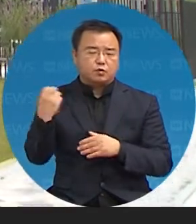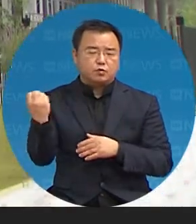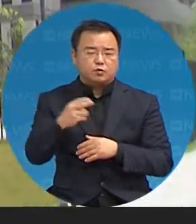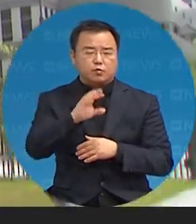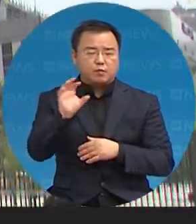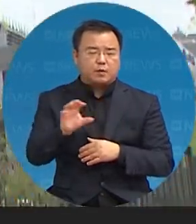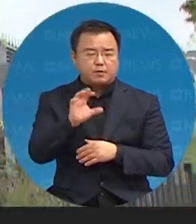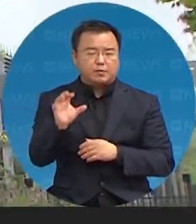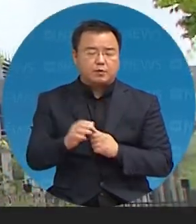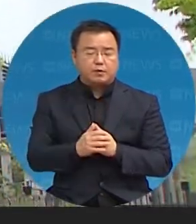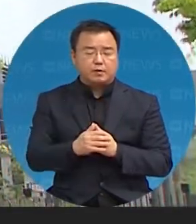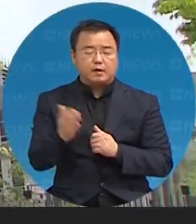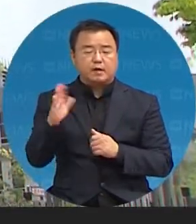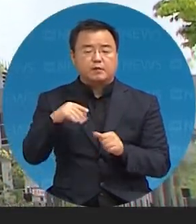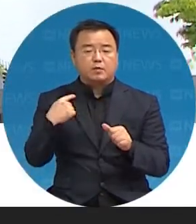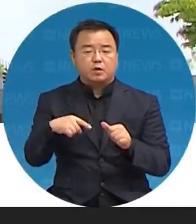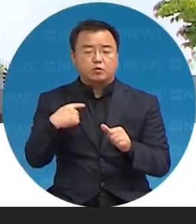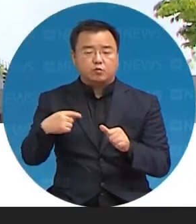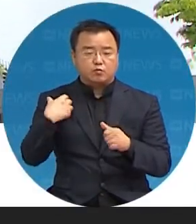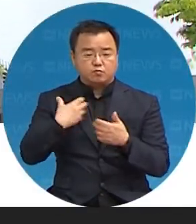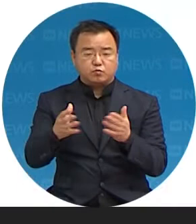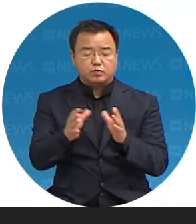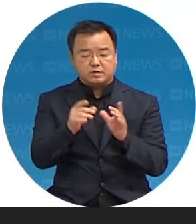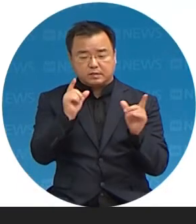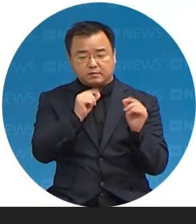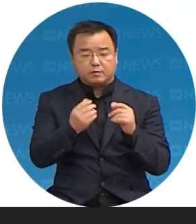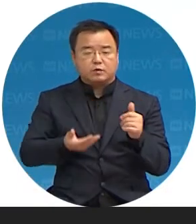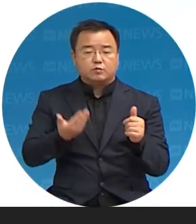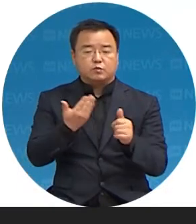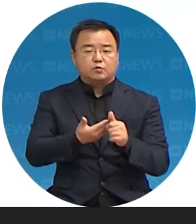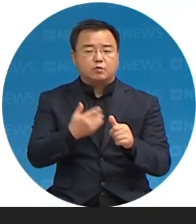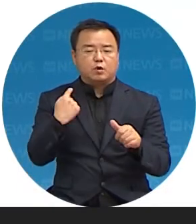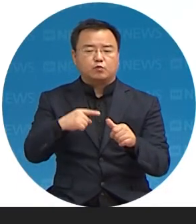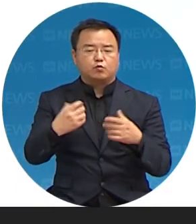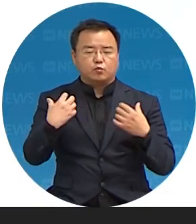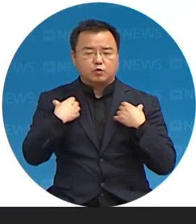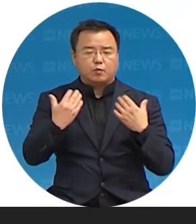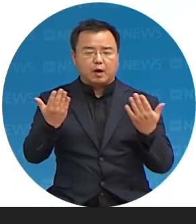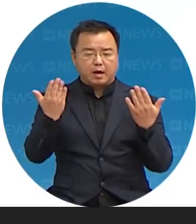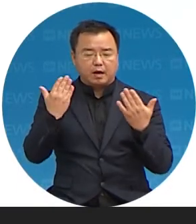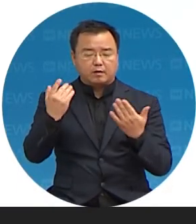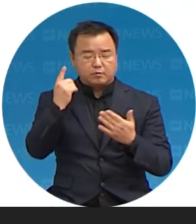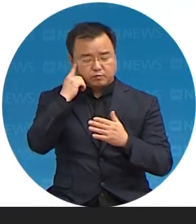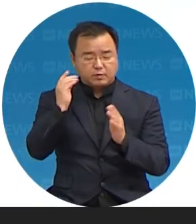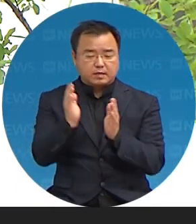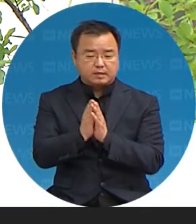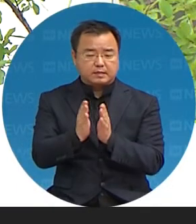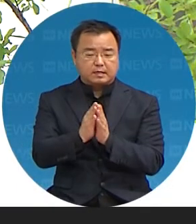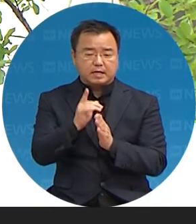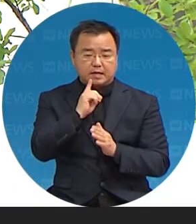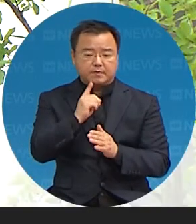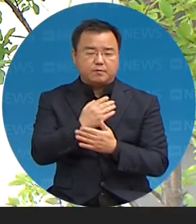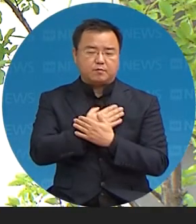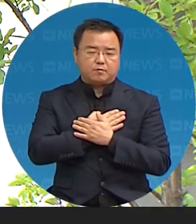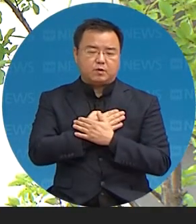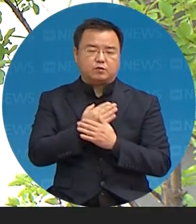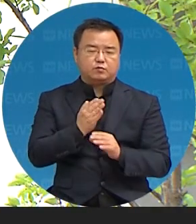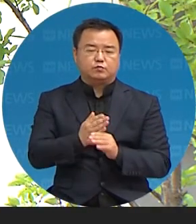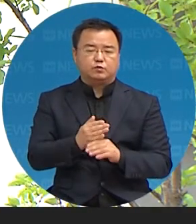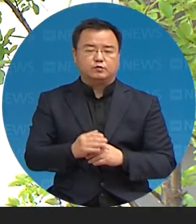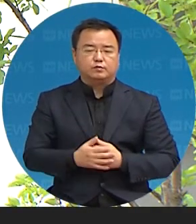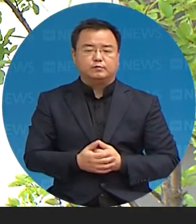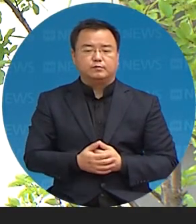하지만 교육부는 급식 제공 형태는 교육청과 학교의 소관 이라며 사실상 손을 놓고 있습니다 입에 이순의